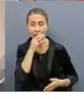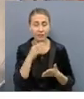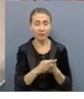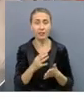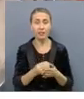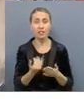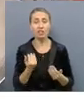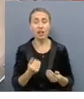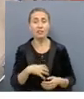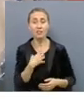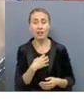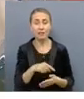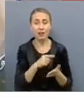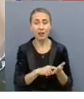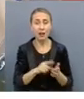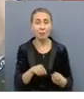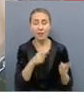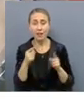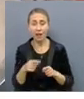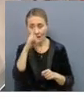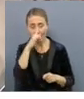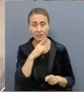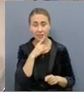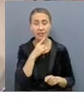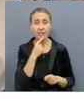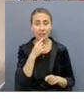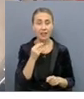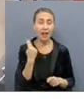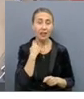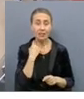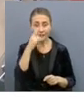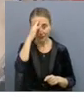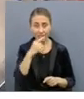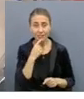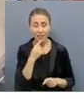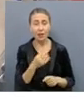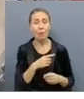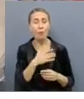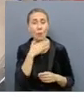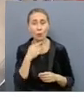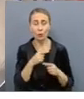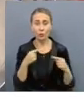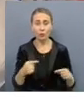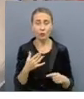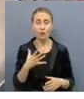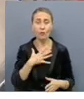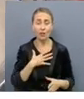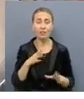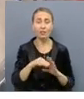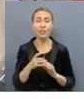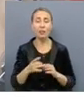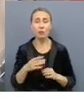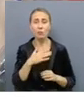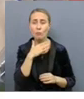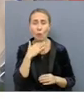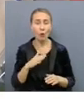актуальны вопросы ономастики, переход казахского алфавита на латинскую графику и многое другое. В нашем регионе есть достойные условия, и каждый